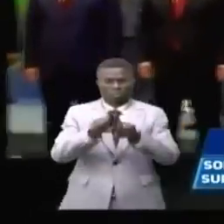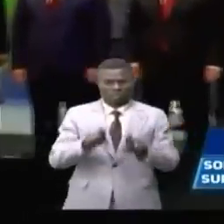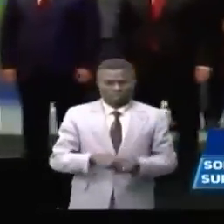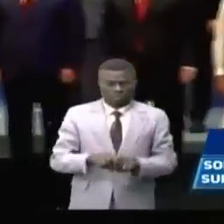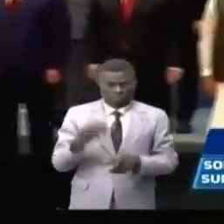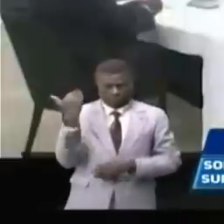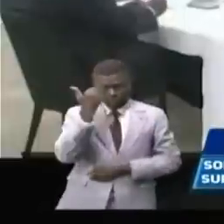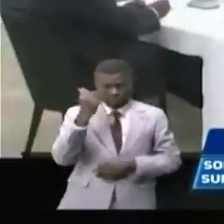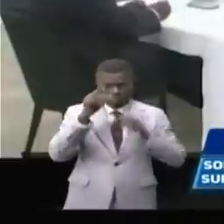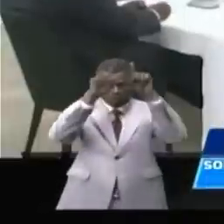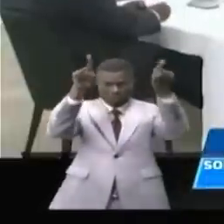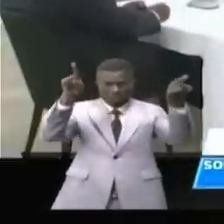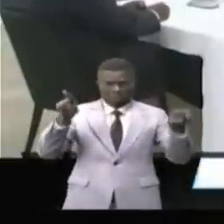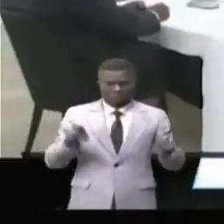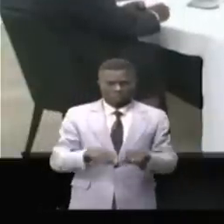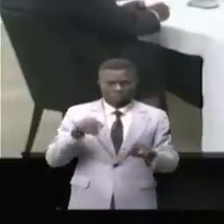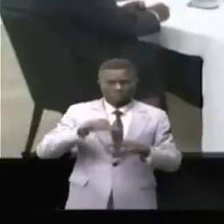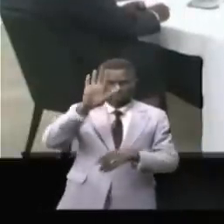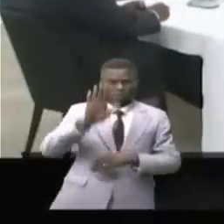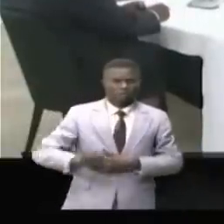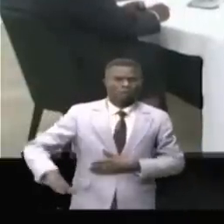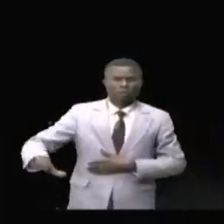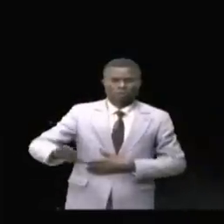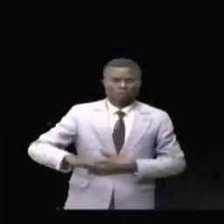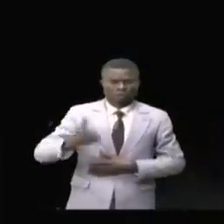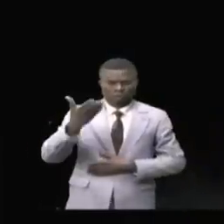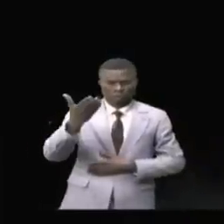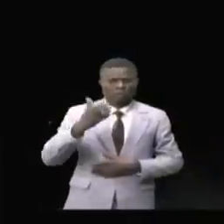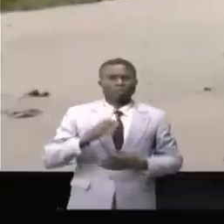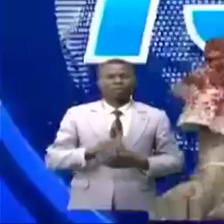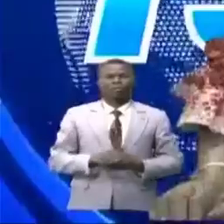cet événement en direct par visioconférence.